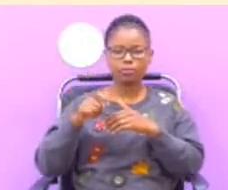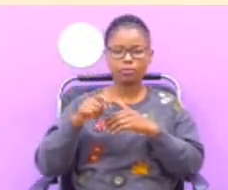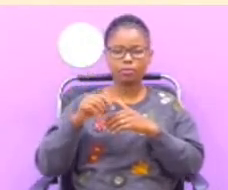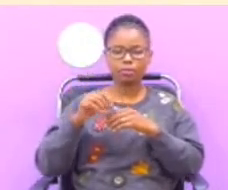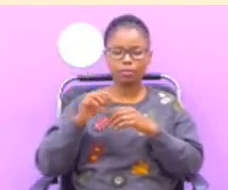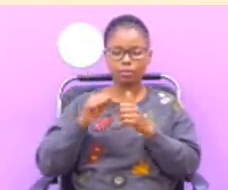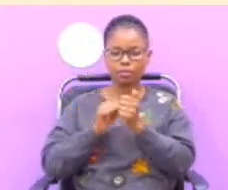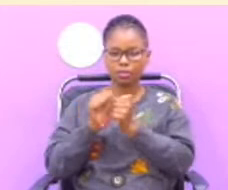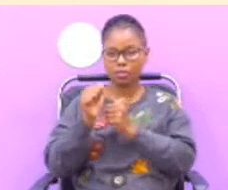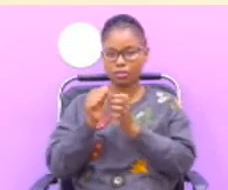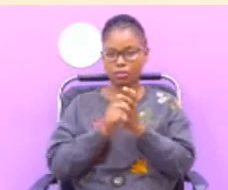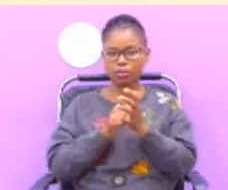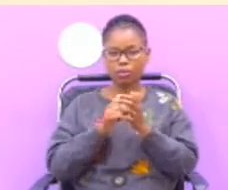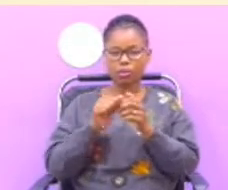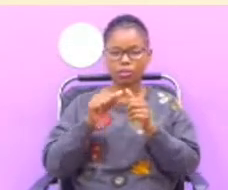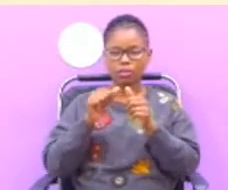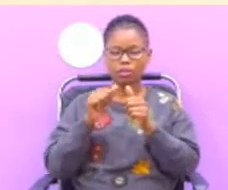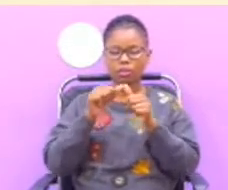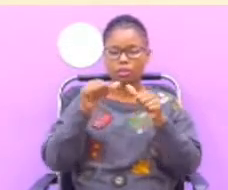magongona